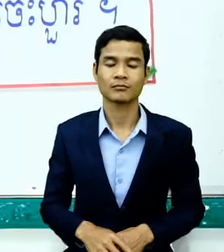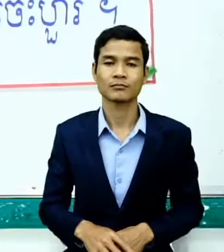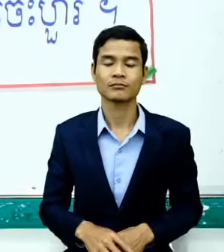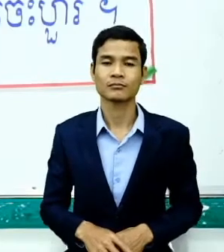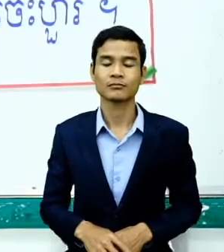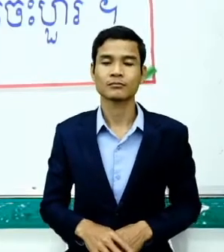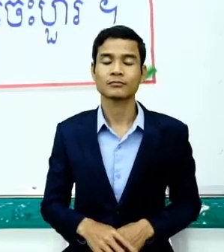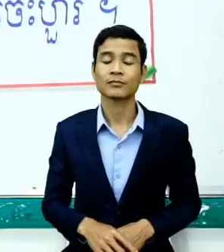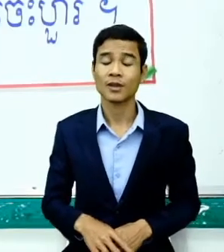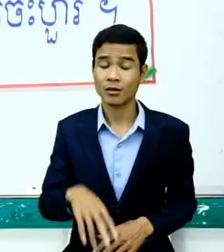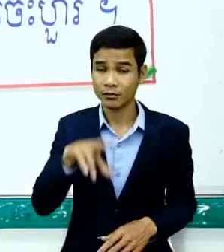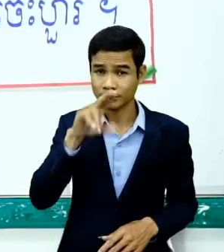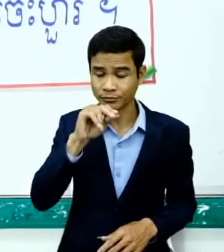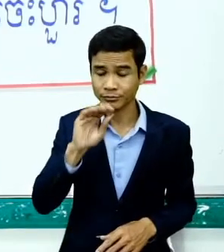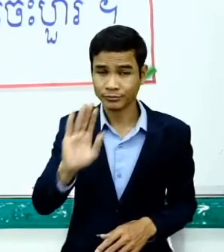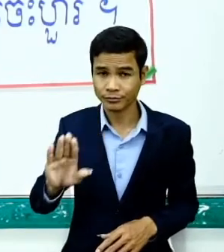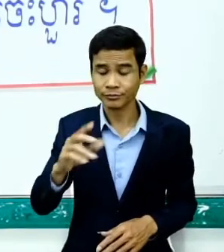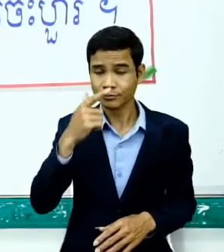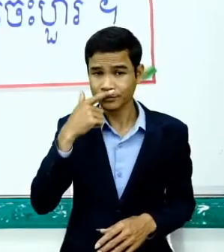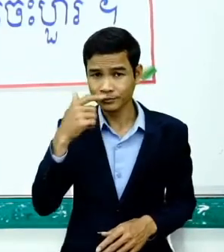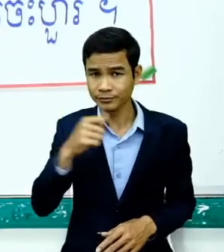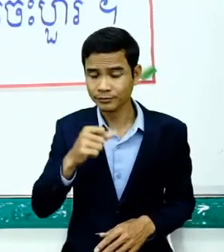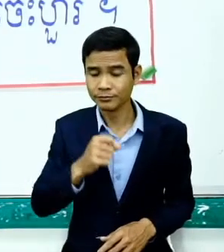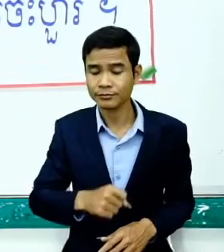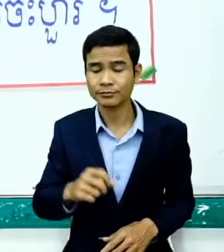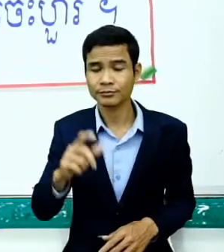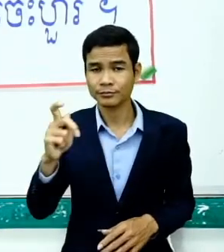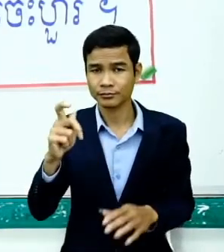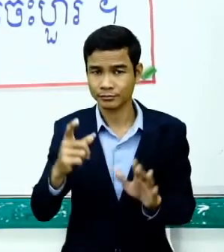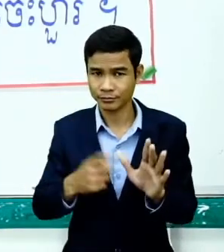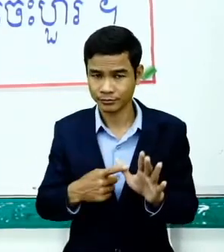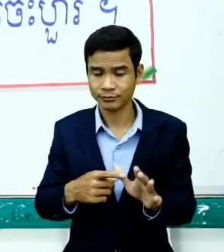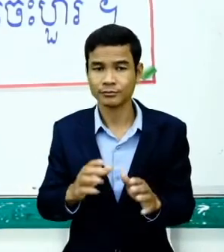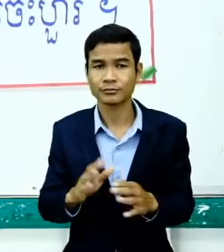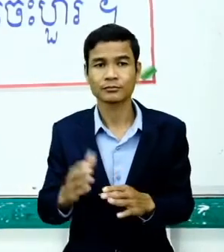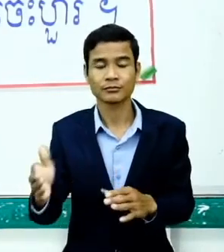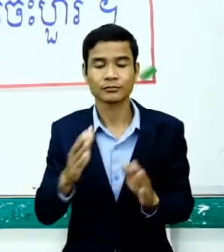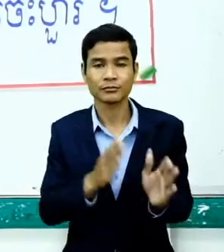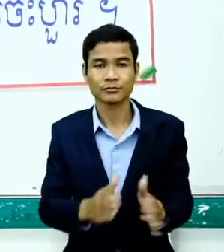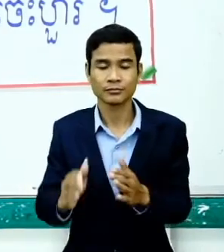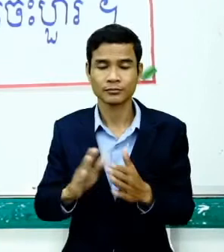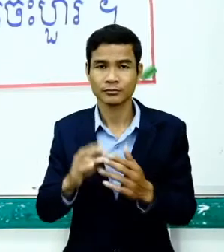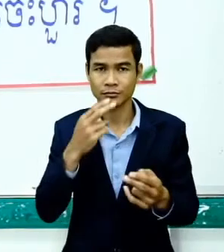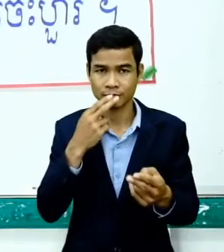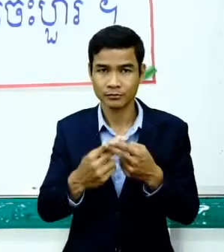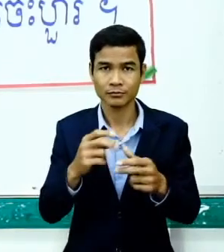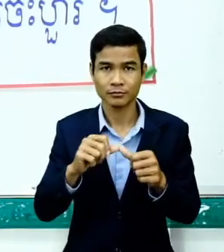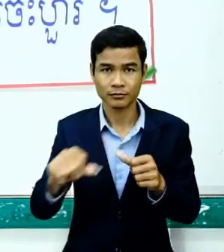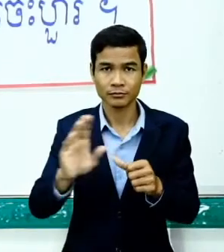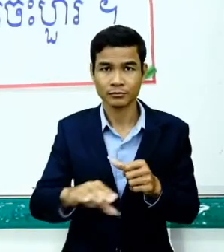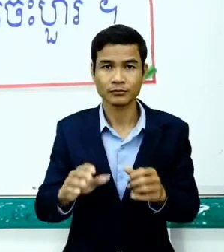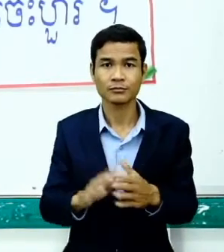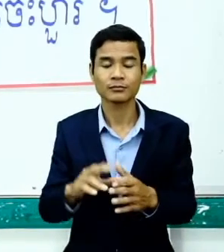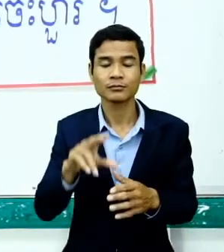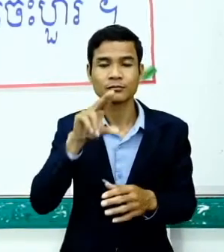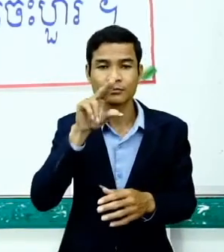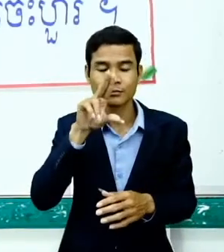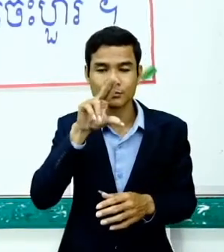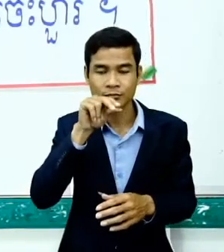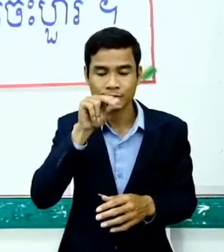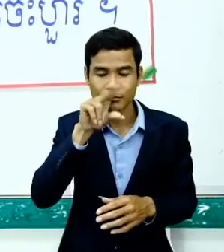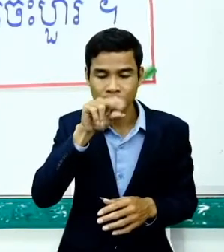ចាកិច្ចការជាទីរបស់តាតាគីចាត្រៀមខ្លួនឆ្លើយសំណួរបន្តតើទីហួរ